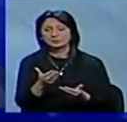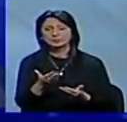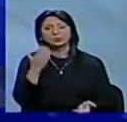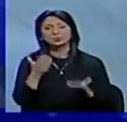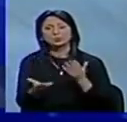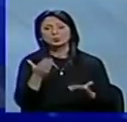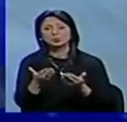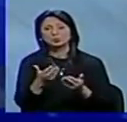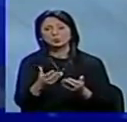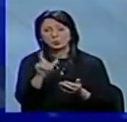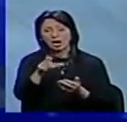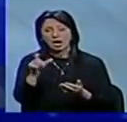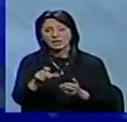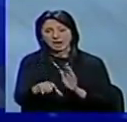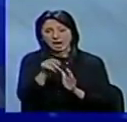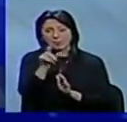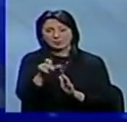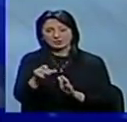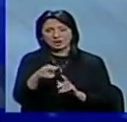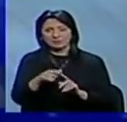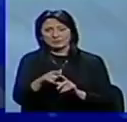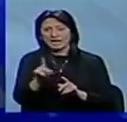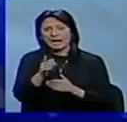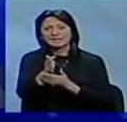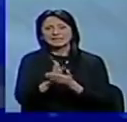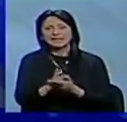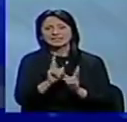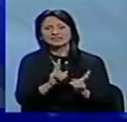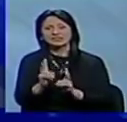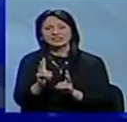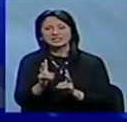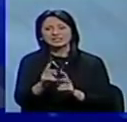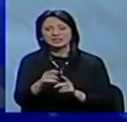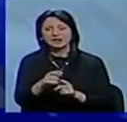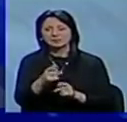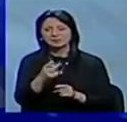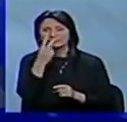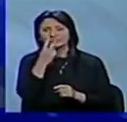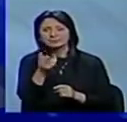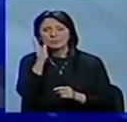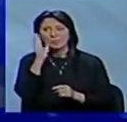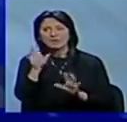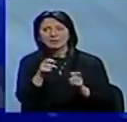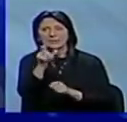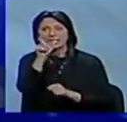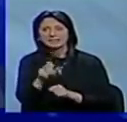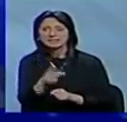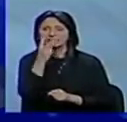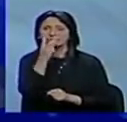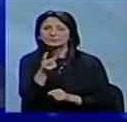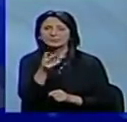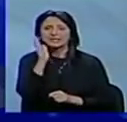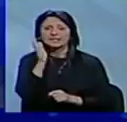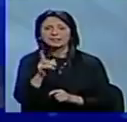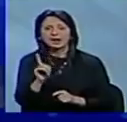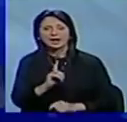თუ ამორჩევლები არიან ის ამორჩევლები, ანუ ამორჩევლების რაღაცა ნაწილი, რომელსაც ხიბლავს მომავალი პრეზიდენტი, რომელიც